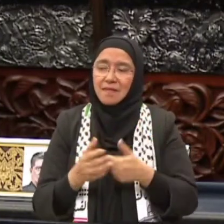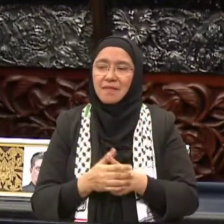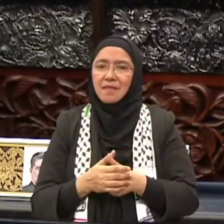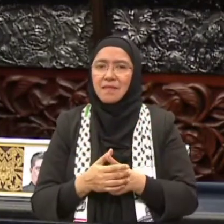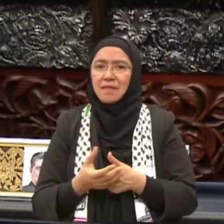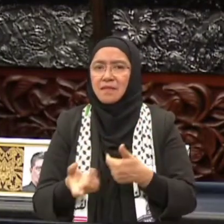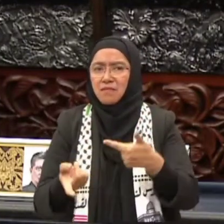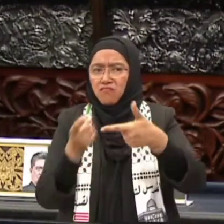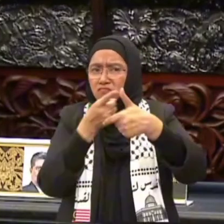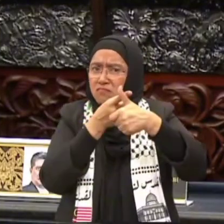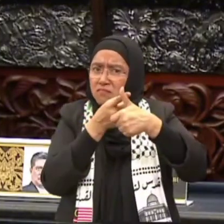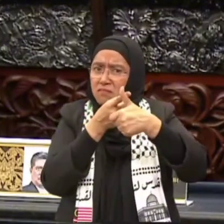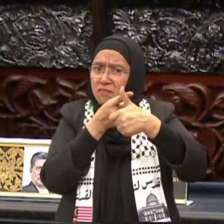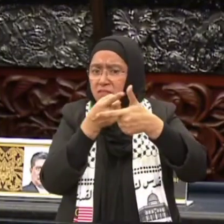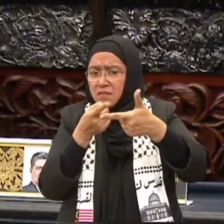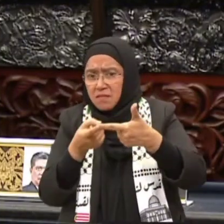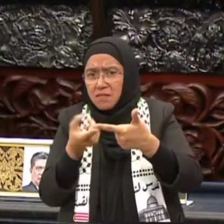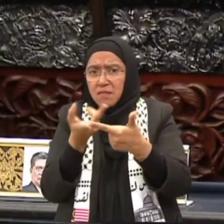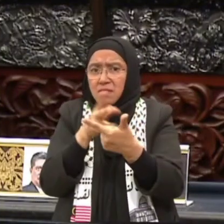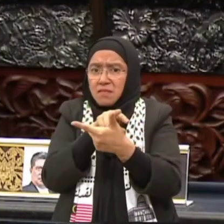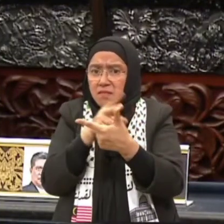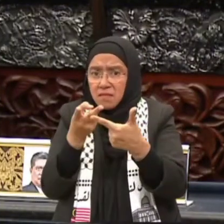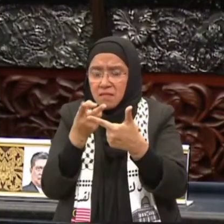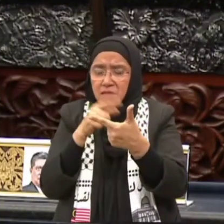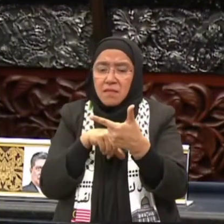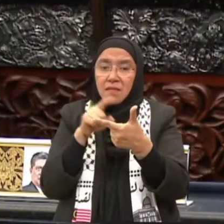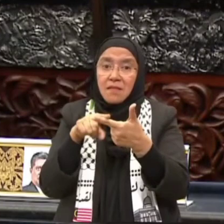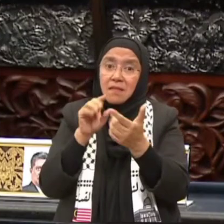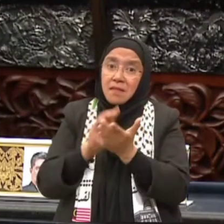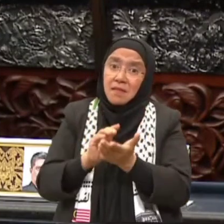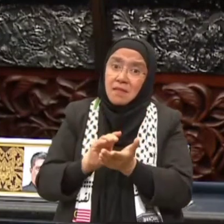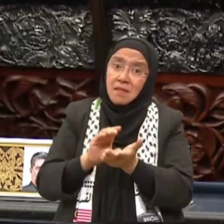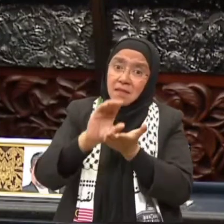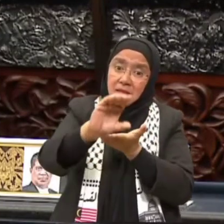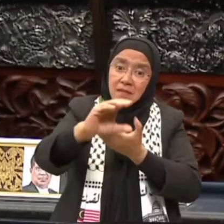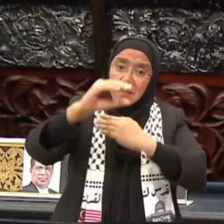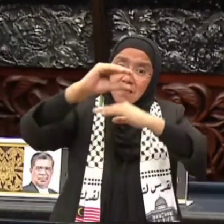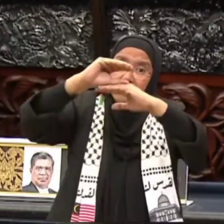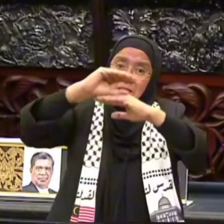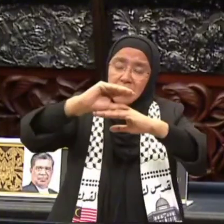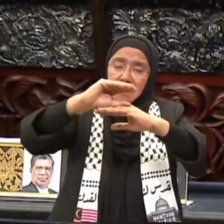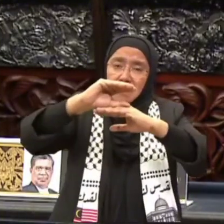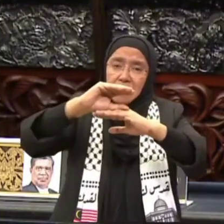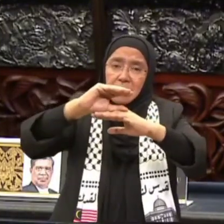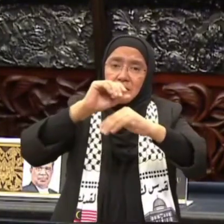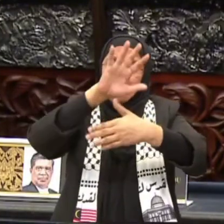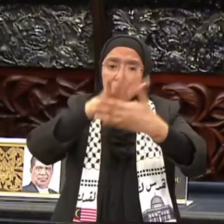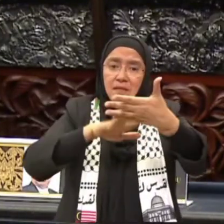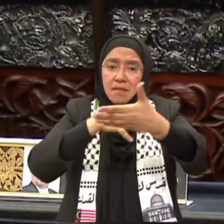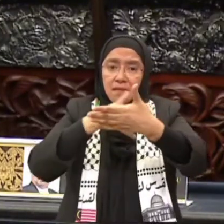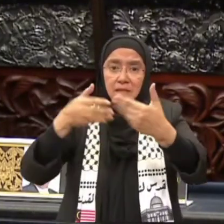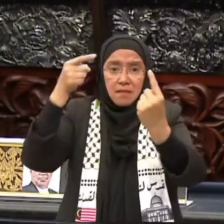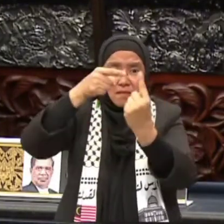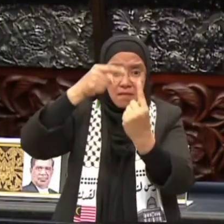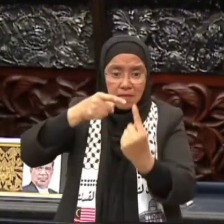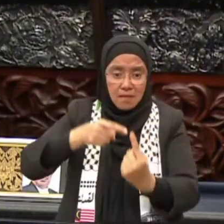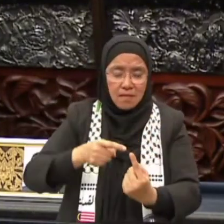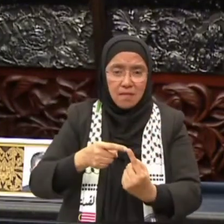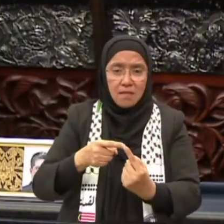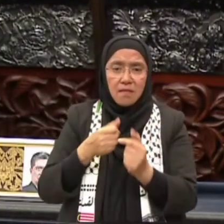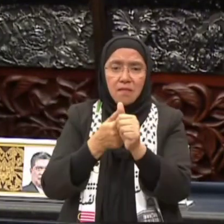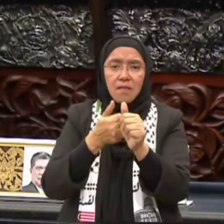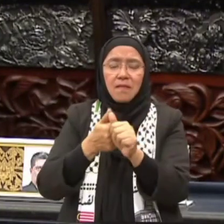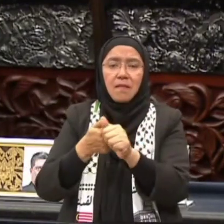pertama itu ataupun yang kedua, pemberian subsidi secara bersasar mengikut kelayakan pendapatan boleh